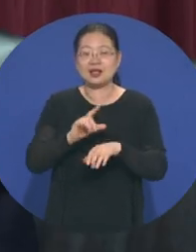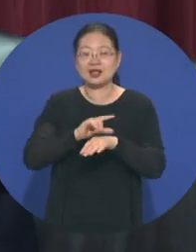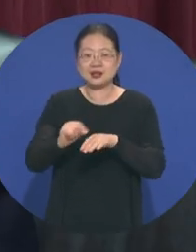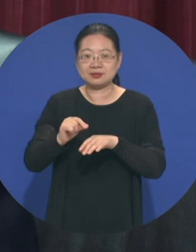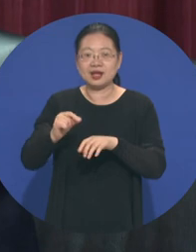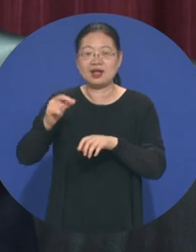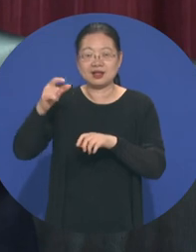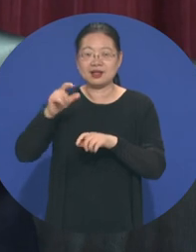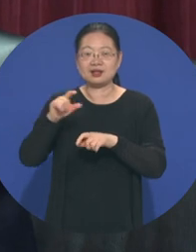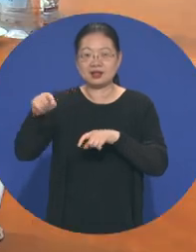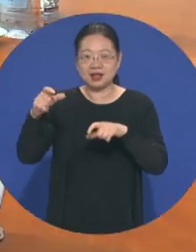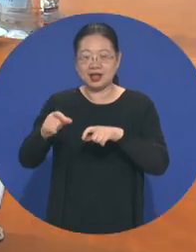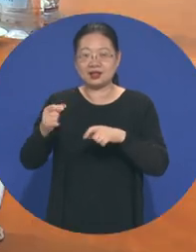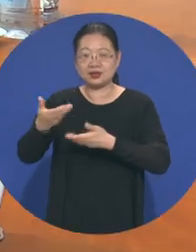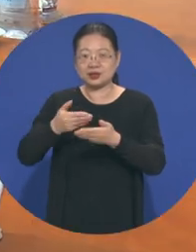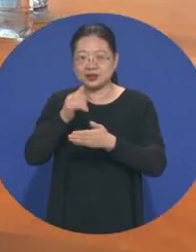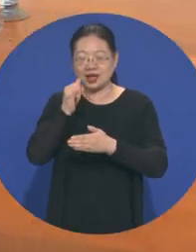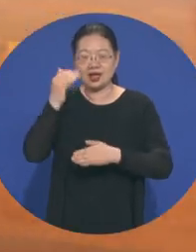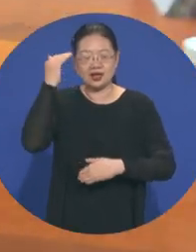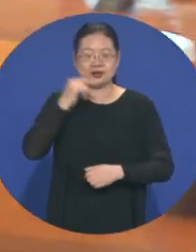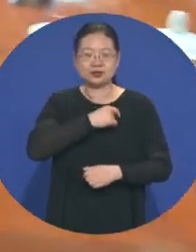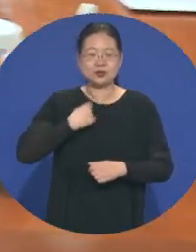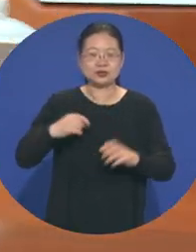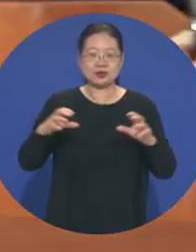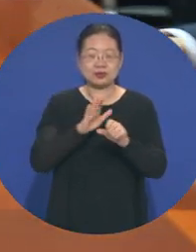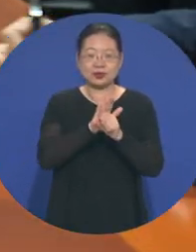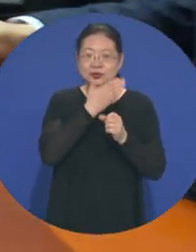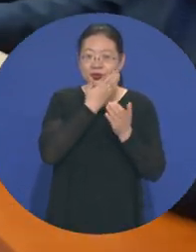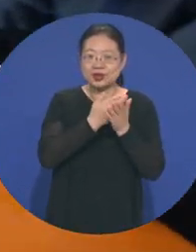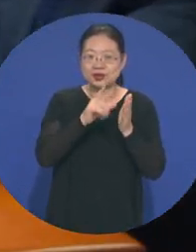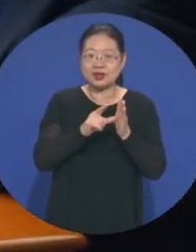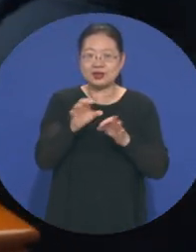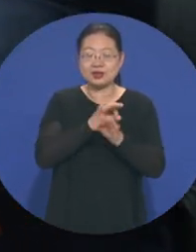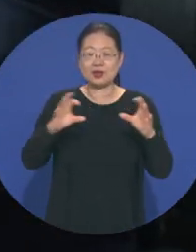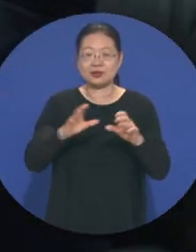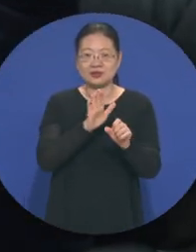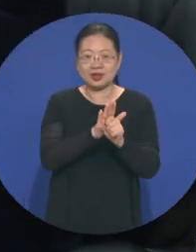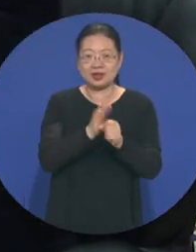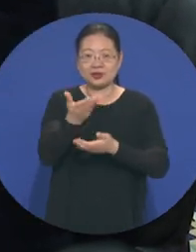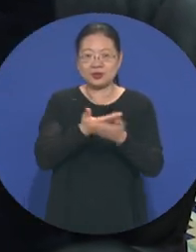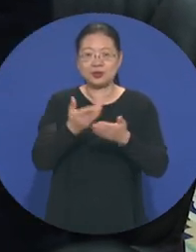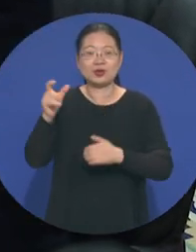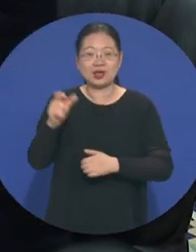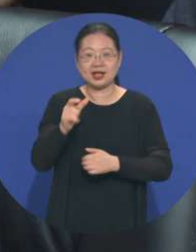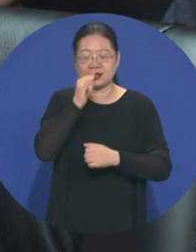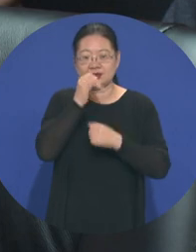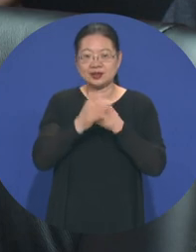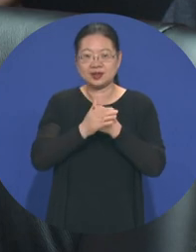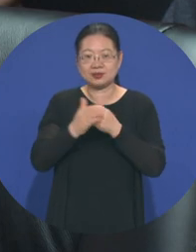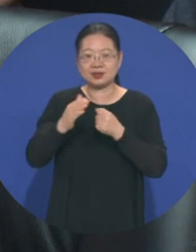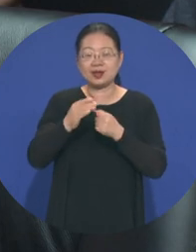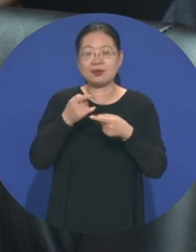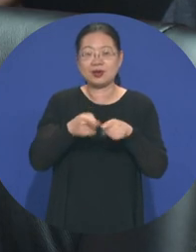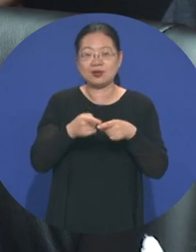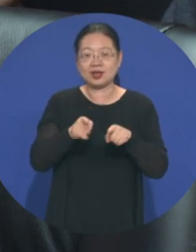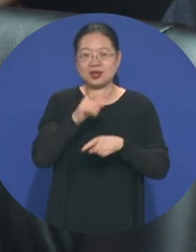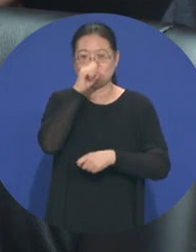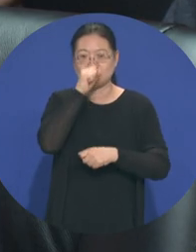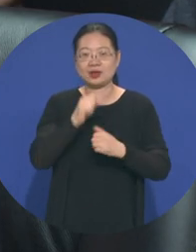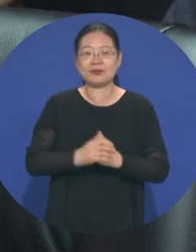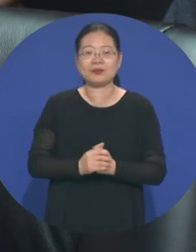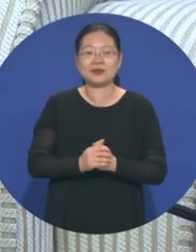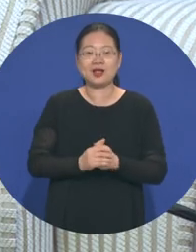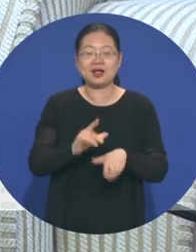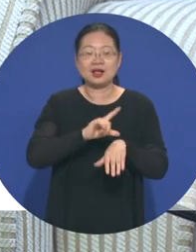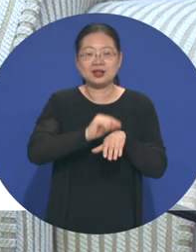대한 의견을 나눴습니다. 한중 협력이 중요한 시기에 경제 협력을 논의하고 교류를 강화했다는 점에서 좋은 평가를